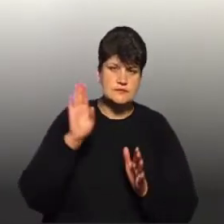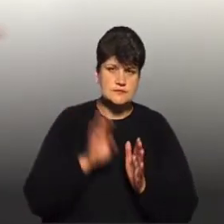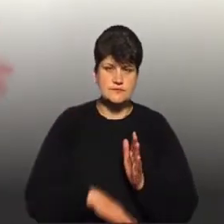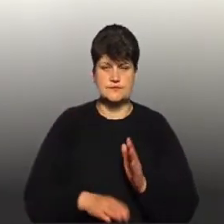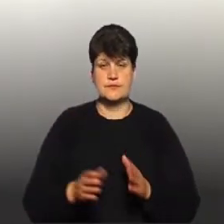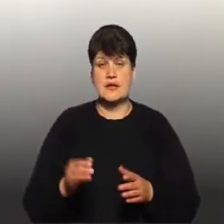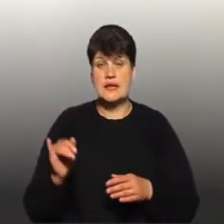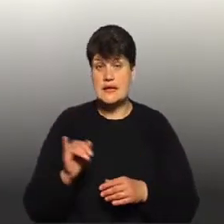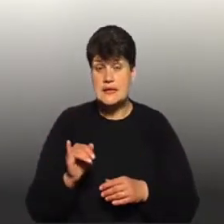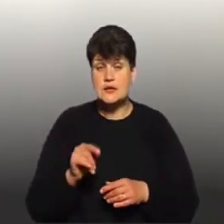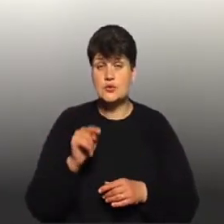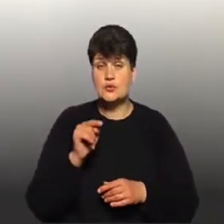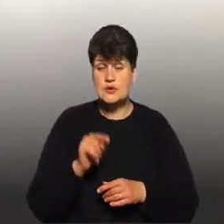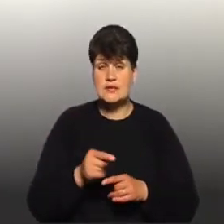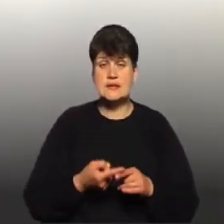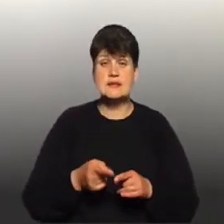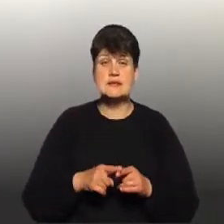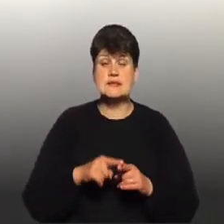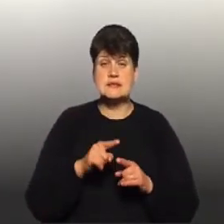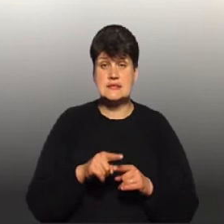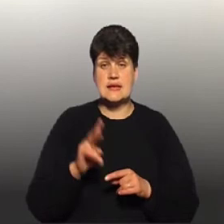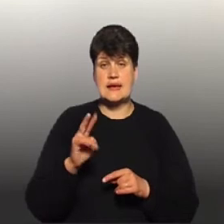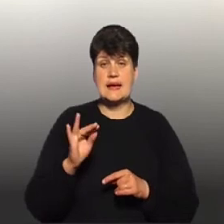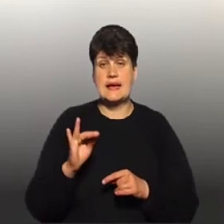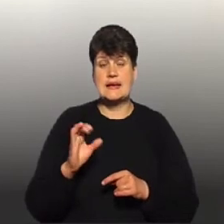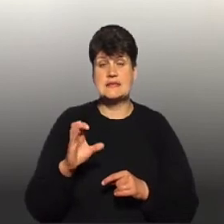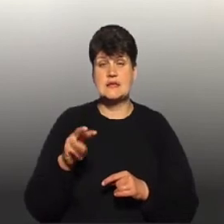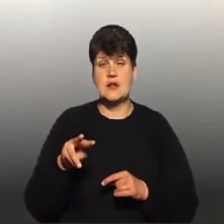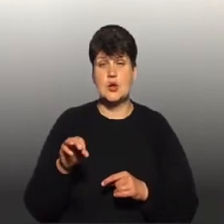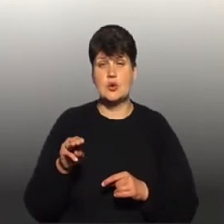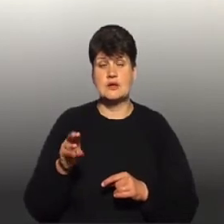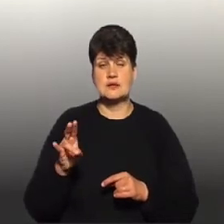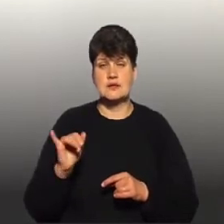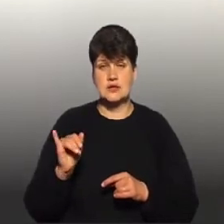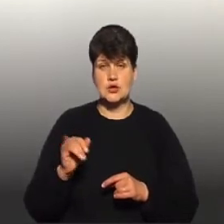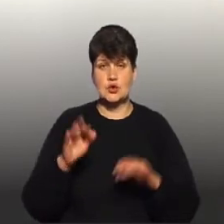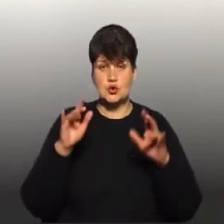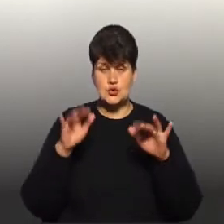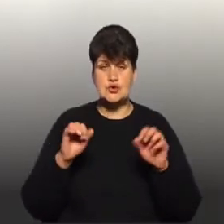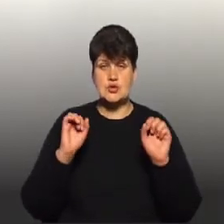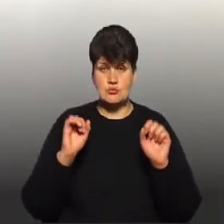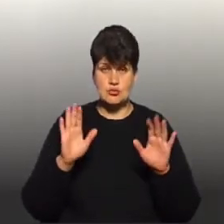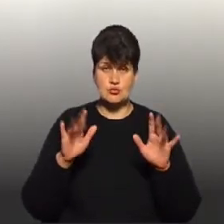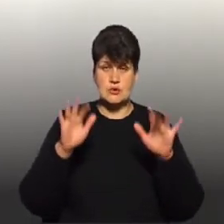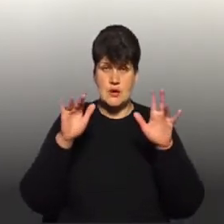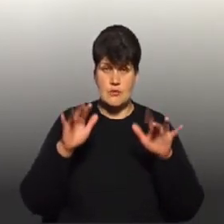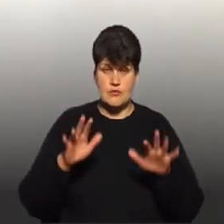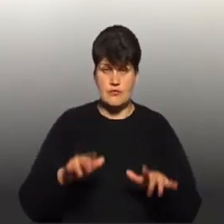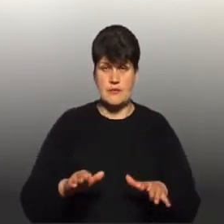коли такі кислотні дощі, як ви сказали, так, от можуть випадати на поверхні ґрунту, десь